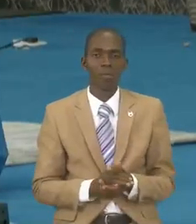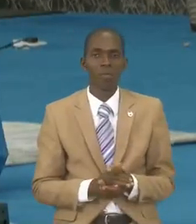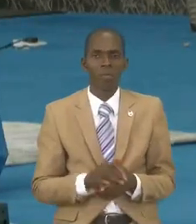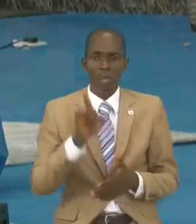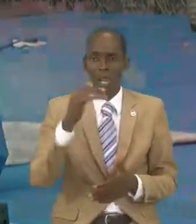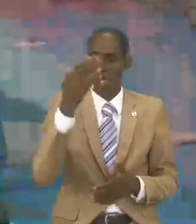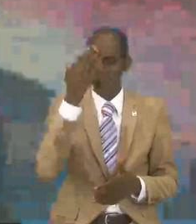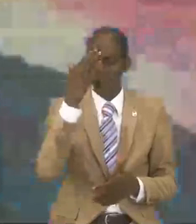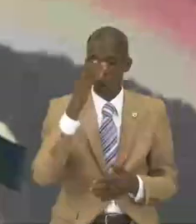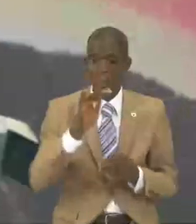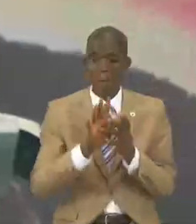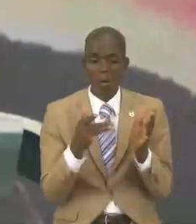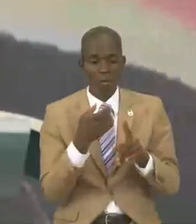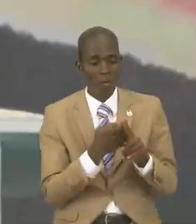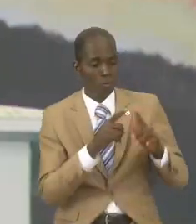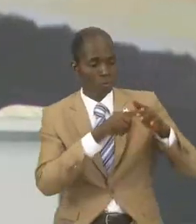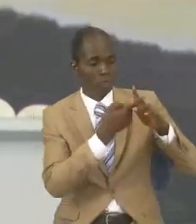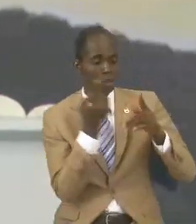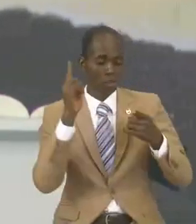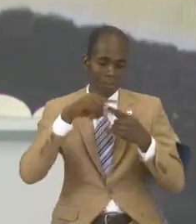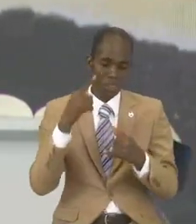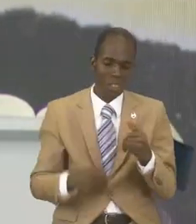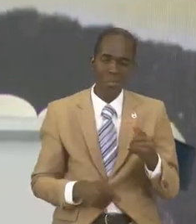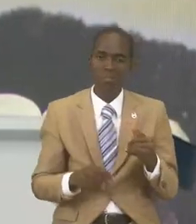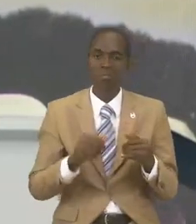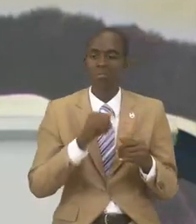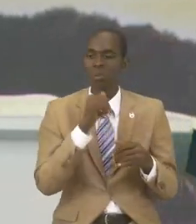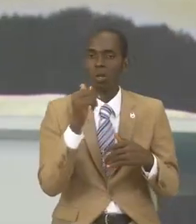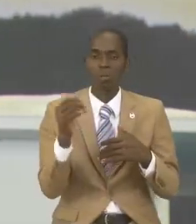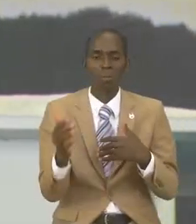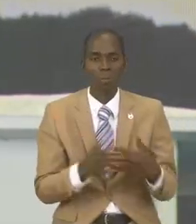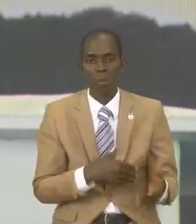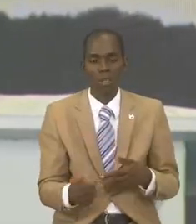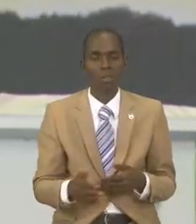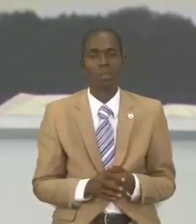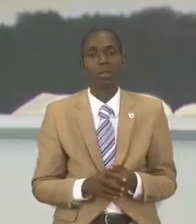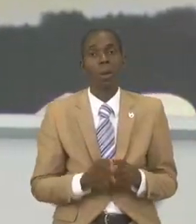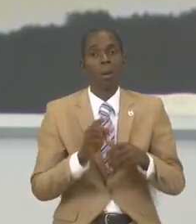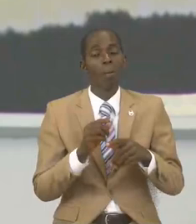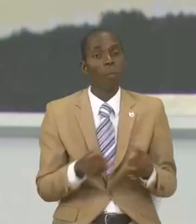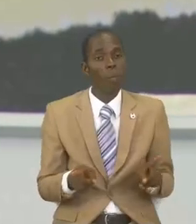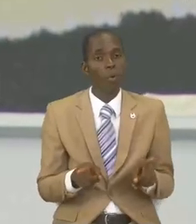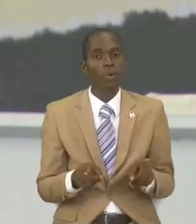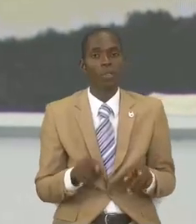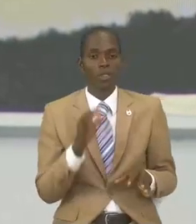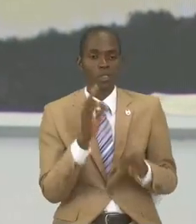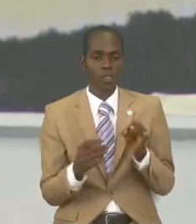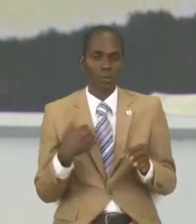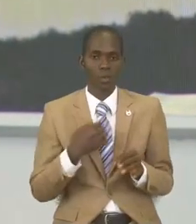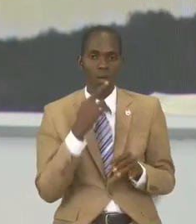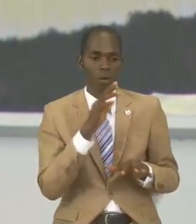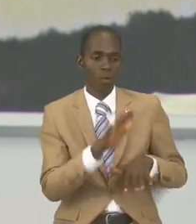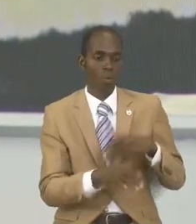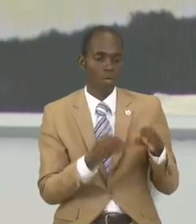Bible de page en page. Non, ça ne marche pas. Mais que nous marchons par la foi, nous marchons